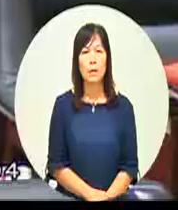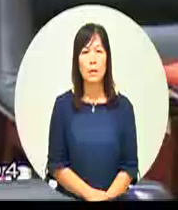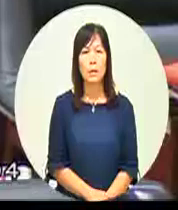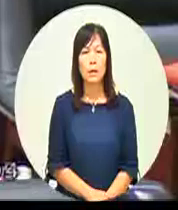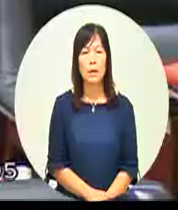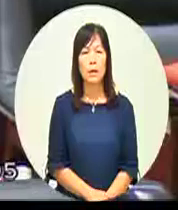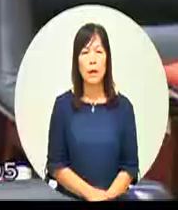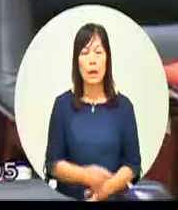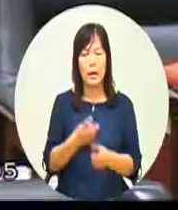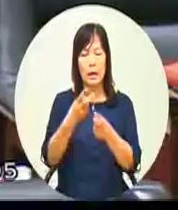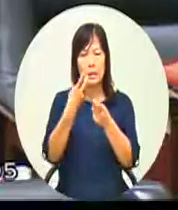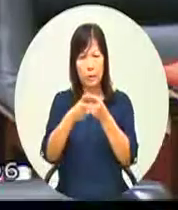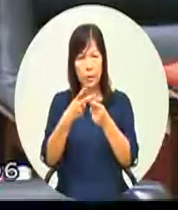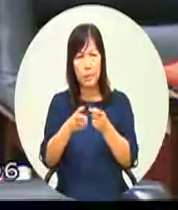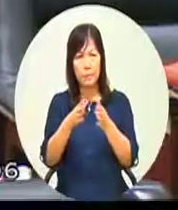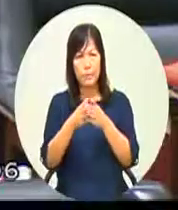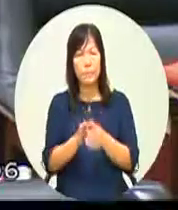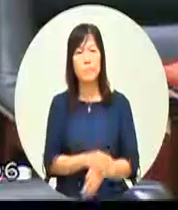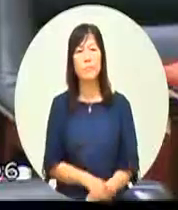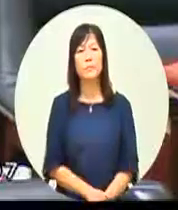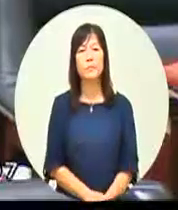再给陈爷两分钟。